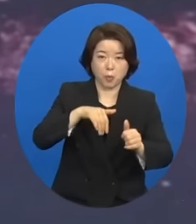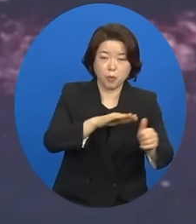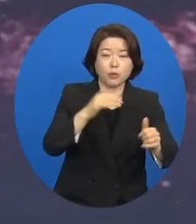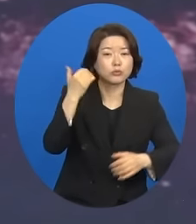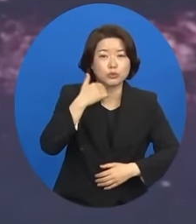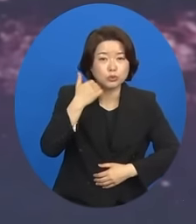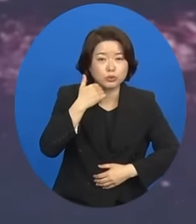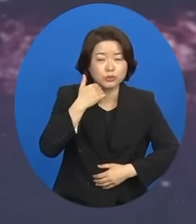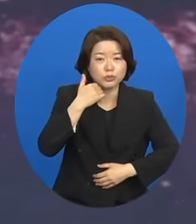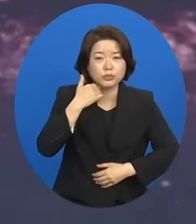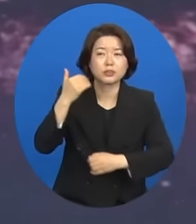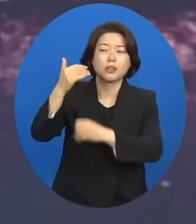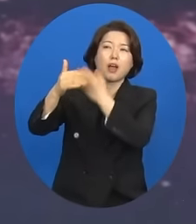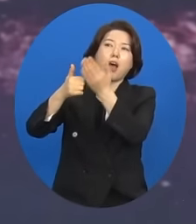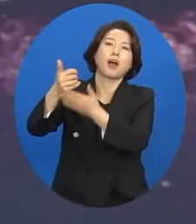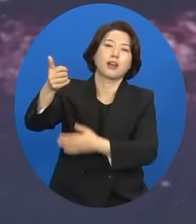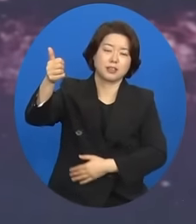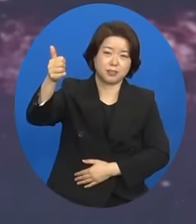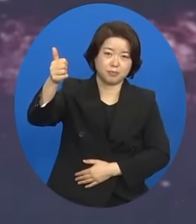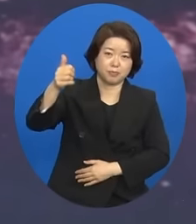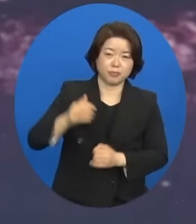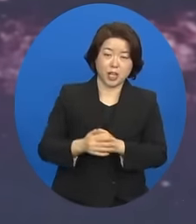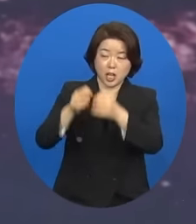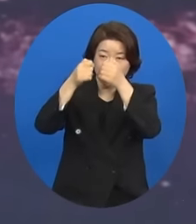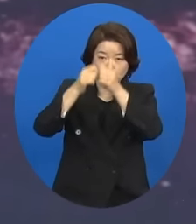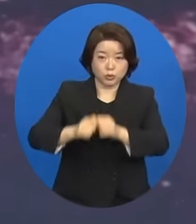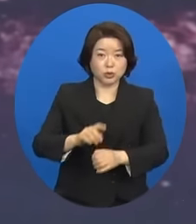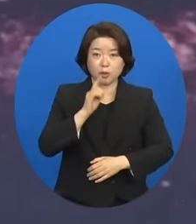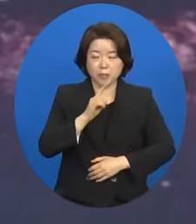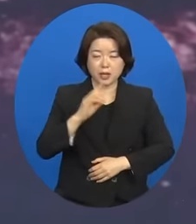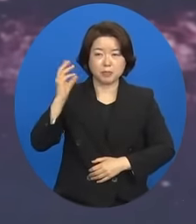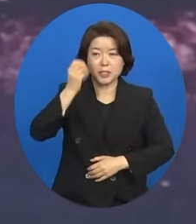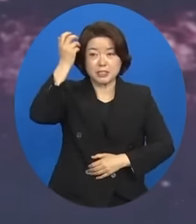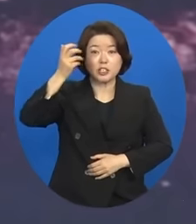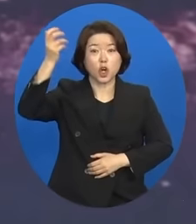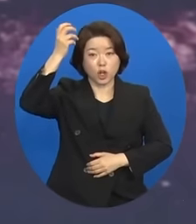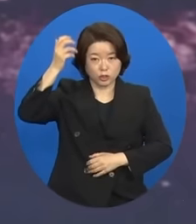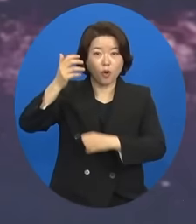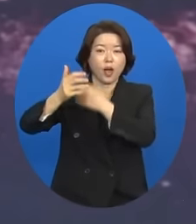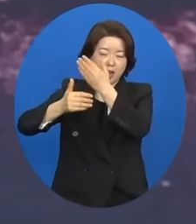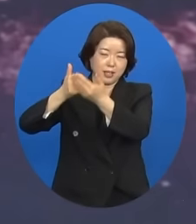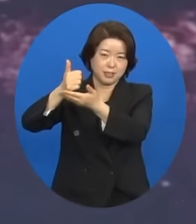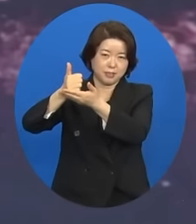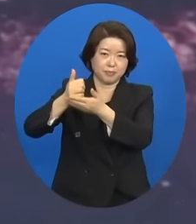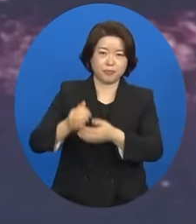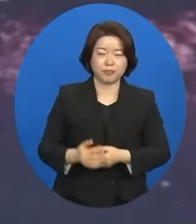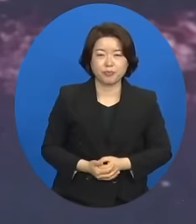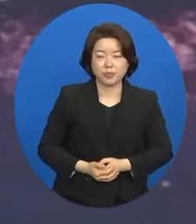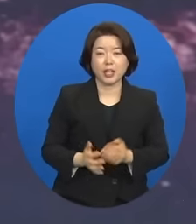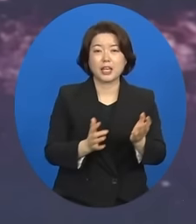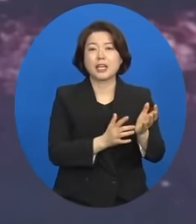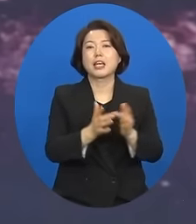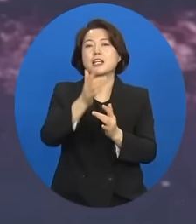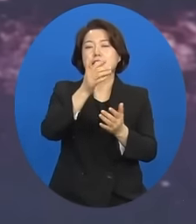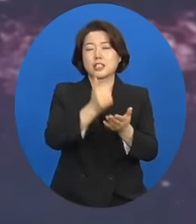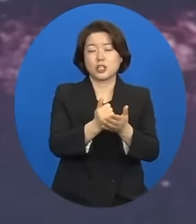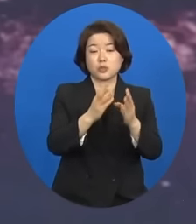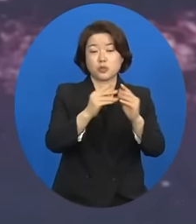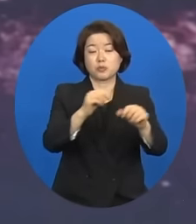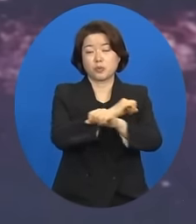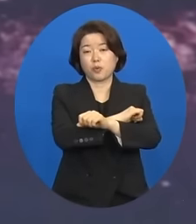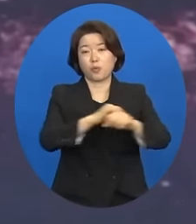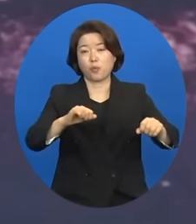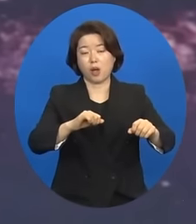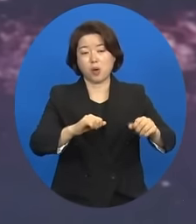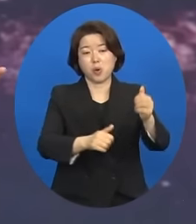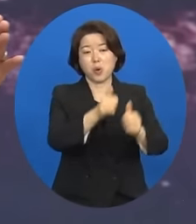누구라고요 하나님이십니다 구체적으로 얘기하면 성령 하나님이십니다 자 예수님을 광야로